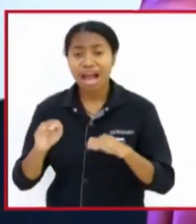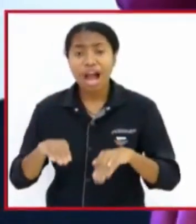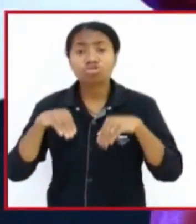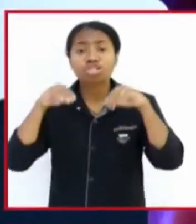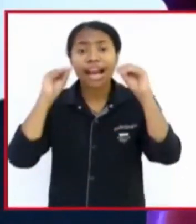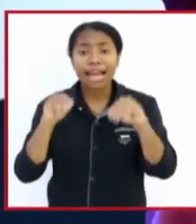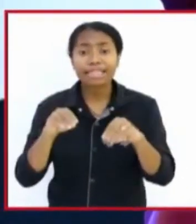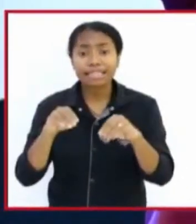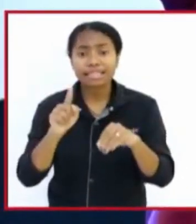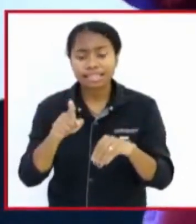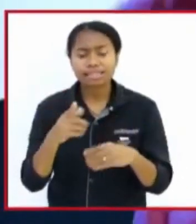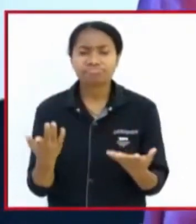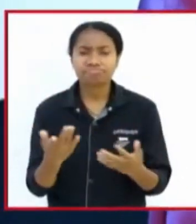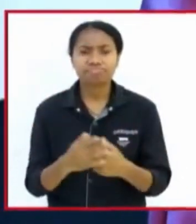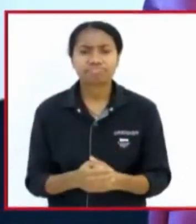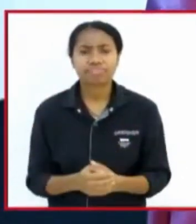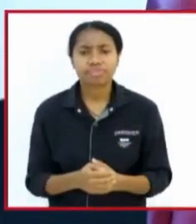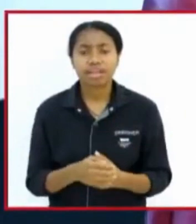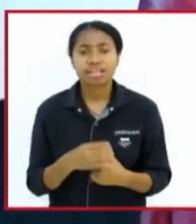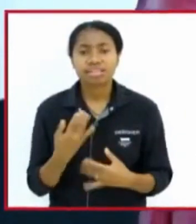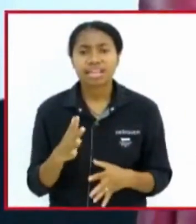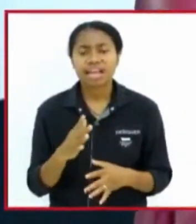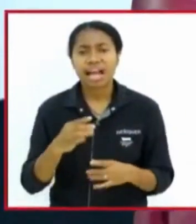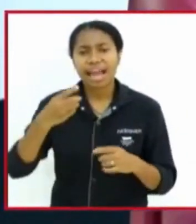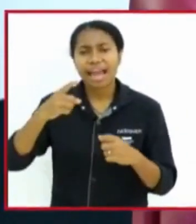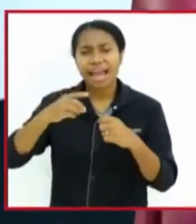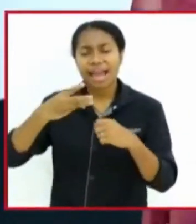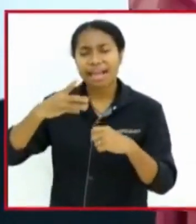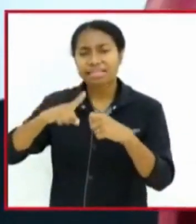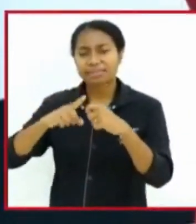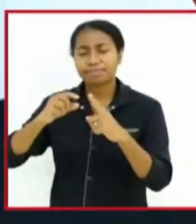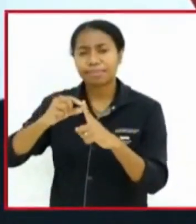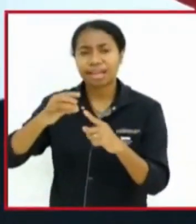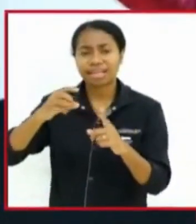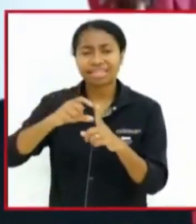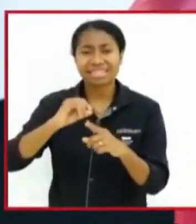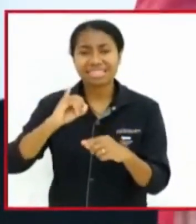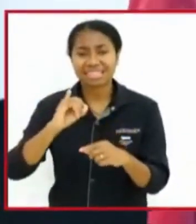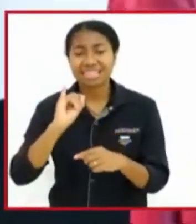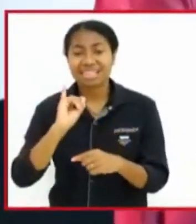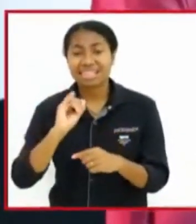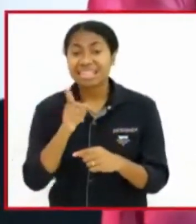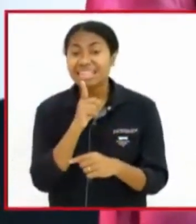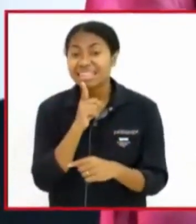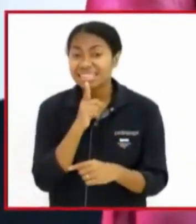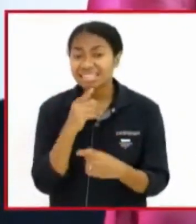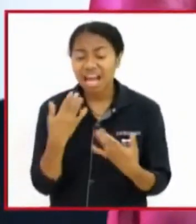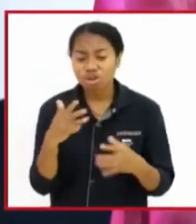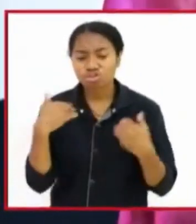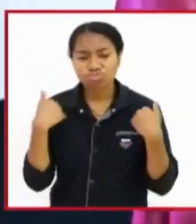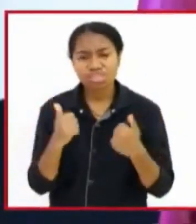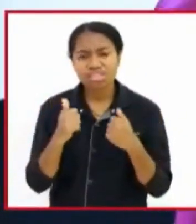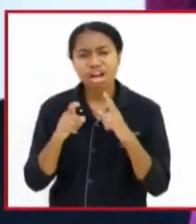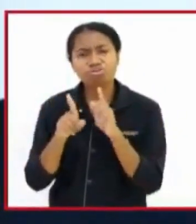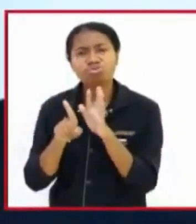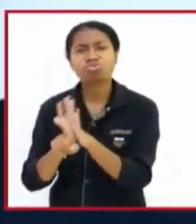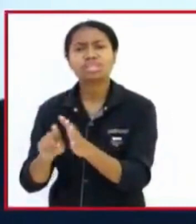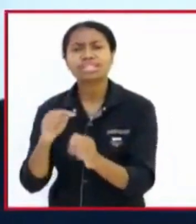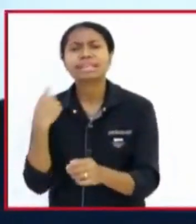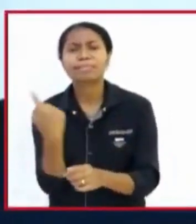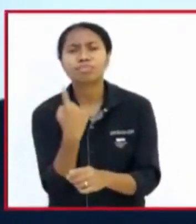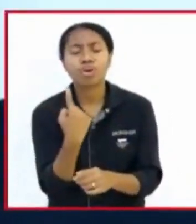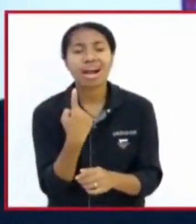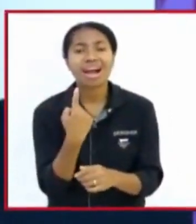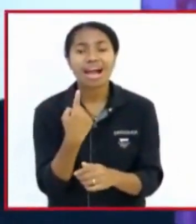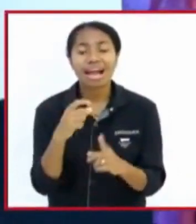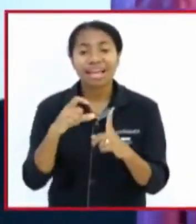Inggris biasa ekspedisi-ekspedisi Inggris itu harus mengunjungi semua daerah jajahan itu dan kalo